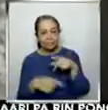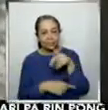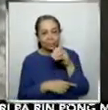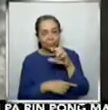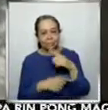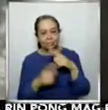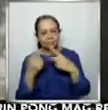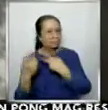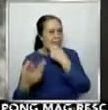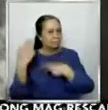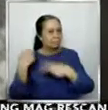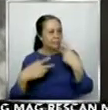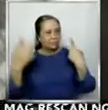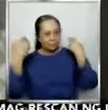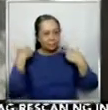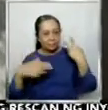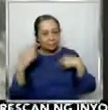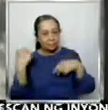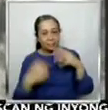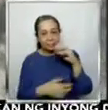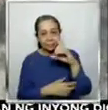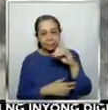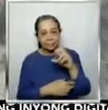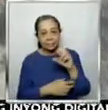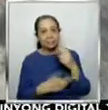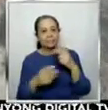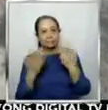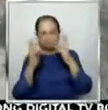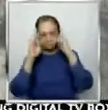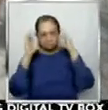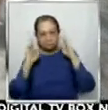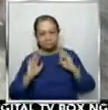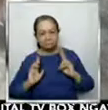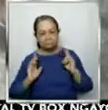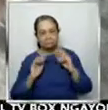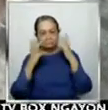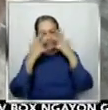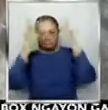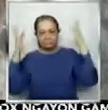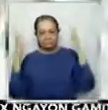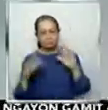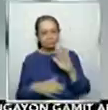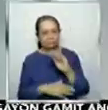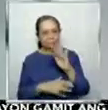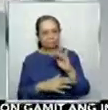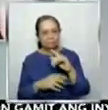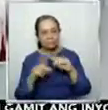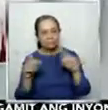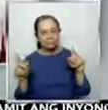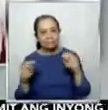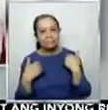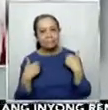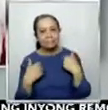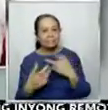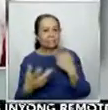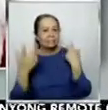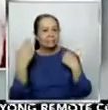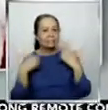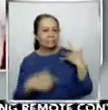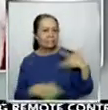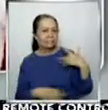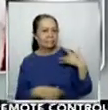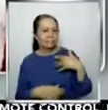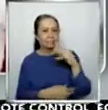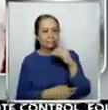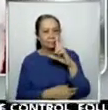mapreskuhan. Si Milo the Shih Tzu, trim ang malagong buhok at goodbye fashionista scarf muna. Si na Milo at Haku,